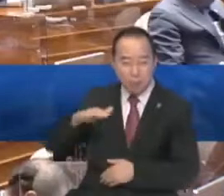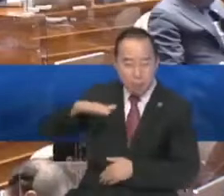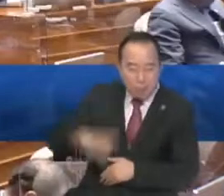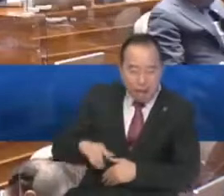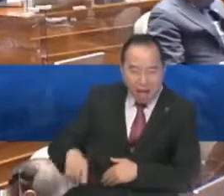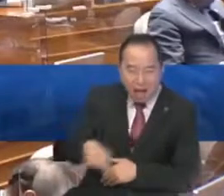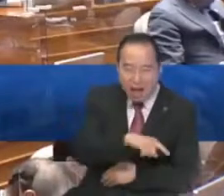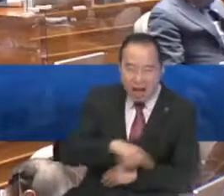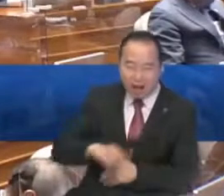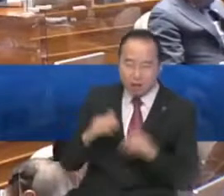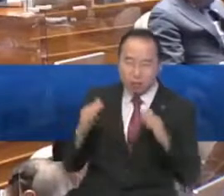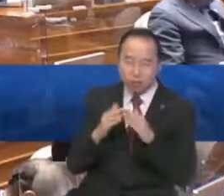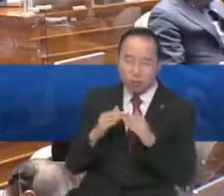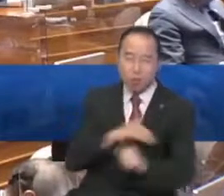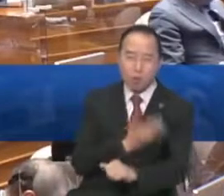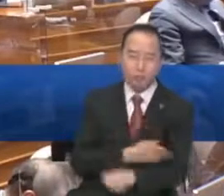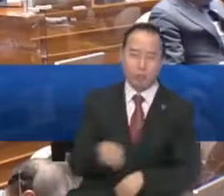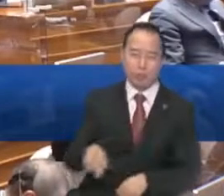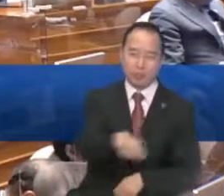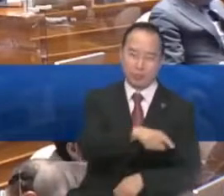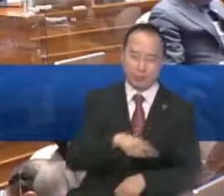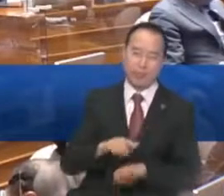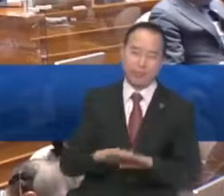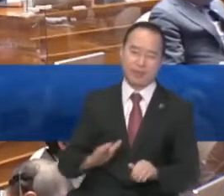우선적으로 해결합시다.